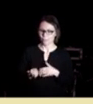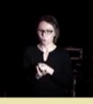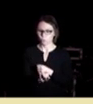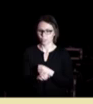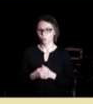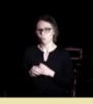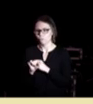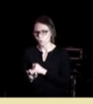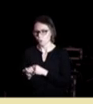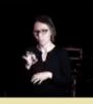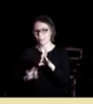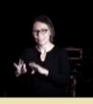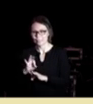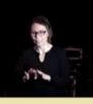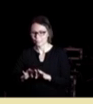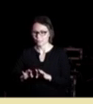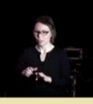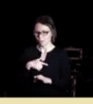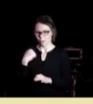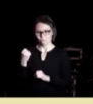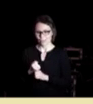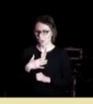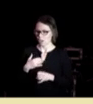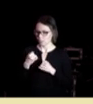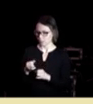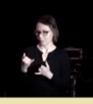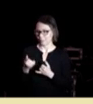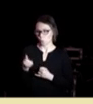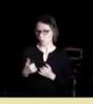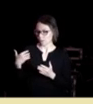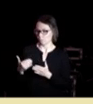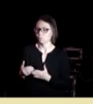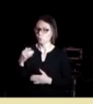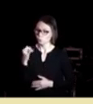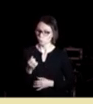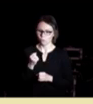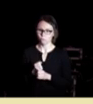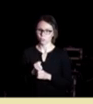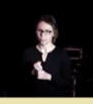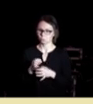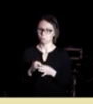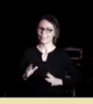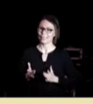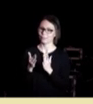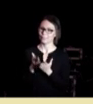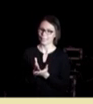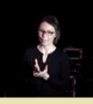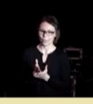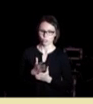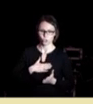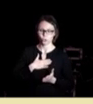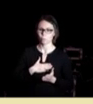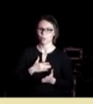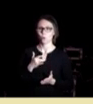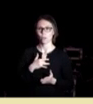og forebyggende medisin er det vi virkelig har satset i de senere årene? Jo, nettopp innenfor livsstilssykdommer og